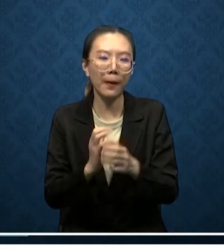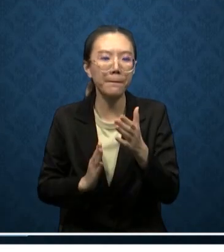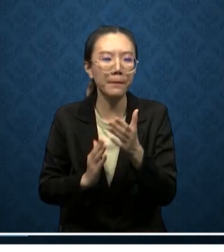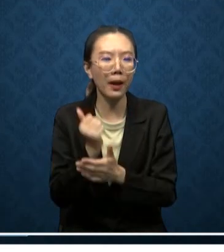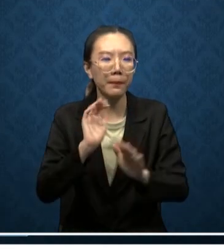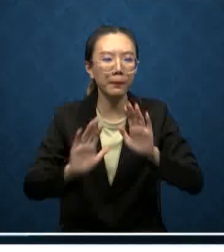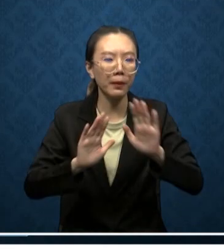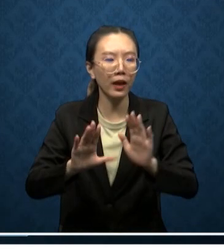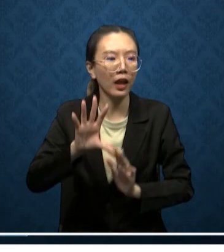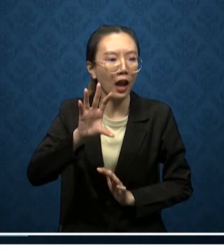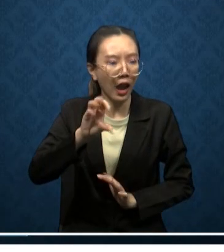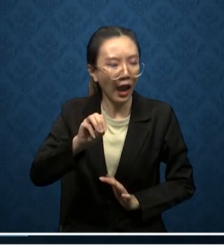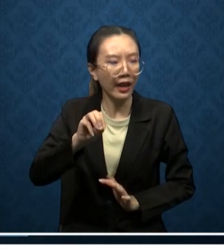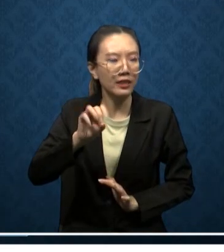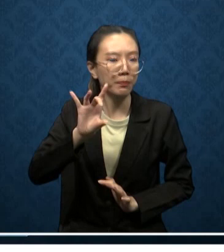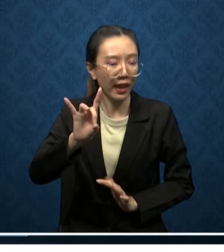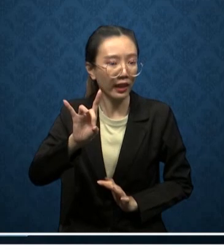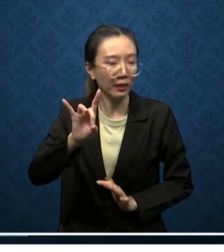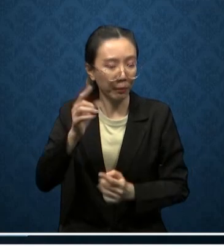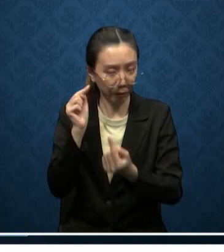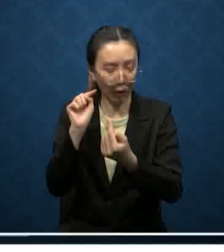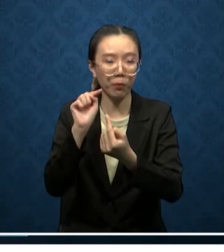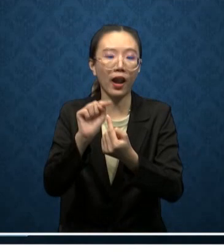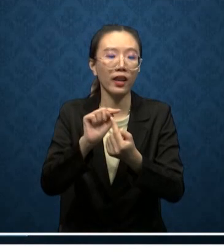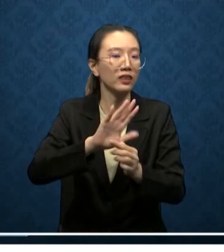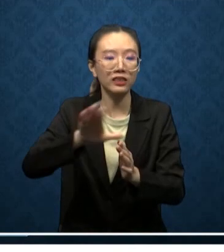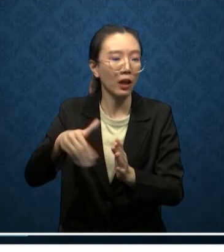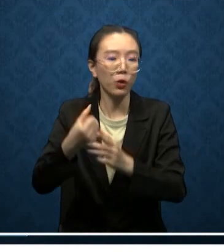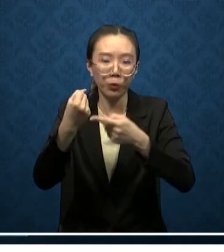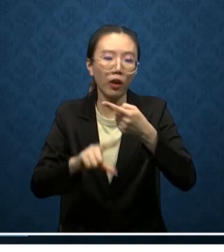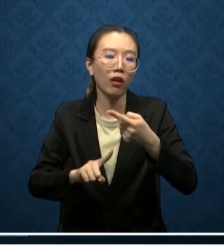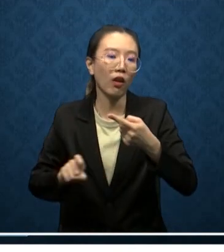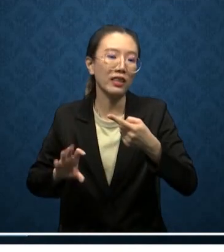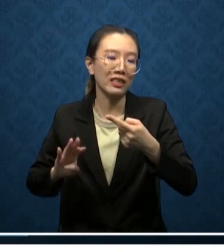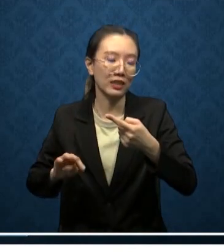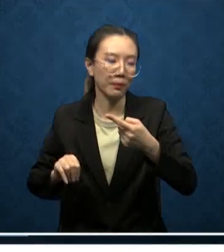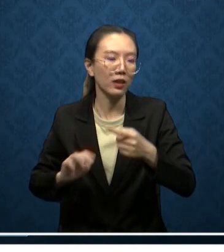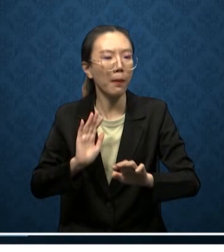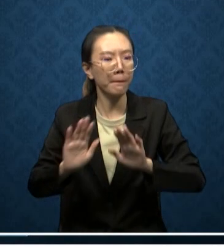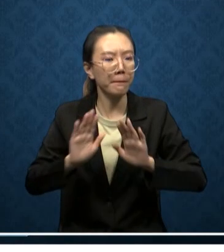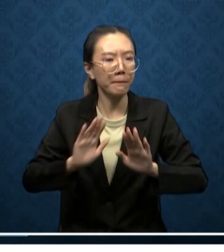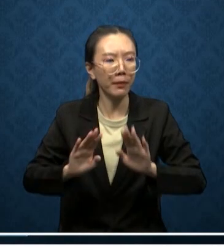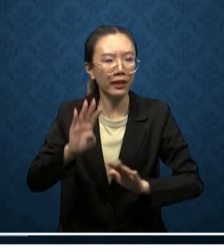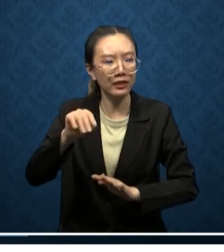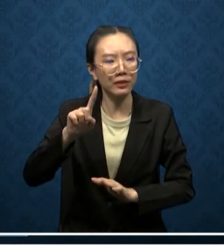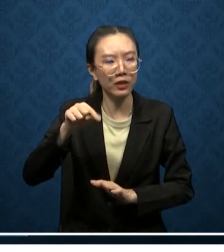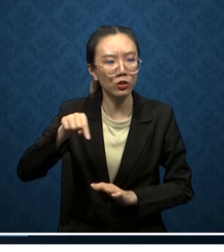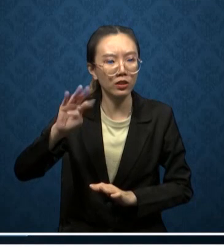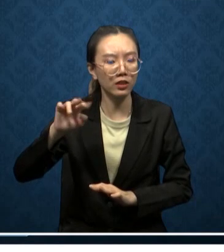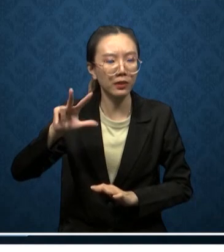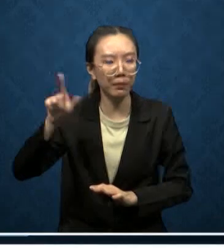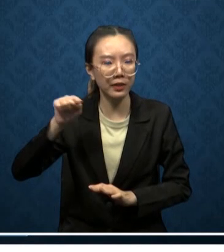แค่ 58เป้าหมายย่อยนะครับจาก 140คิดแล้วมันก็คือ 41.4